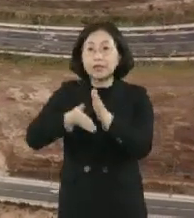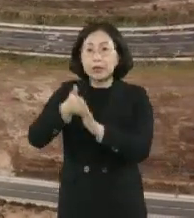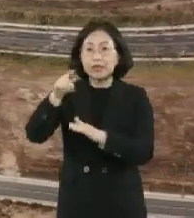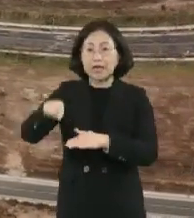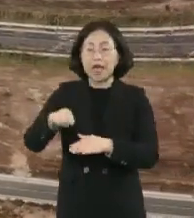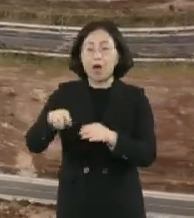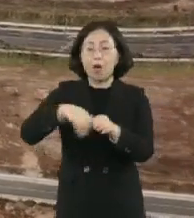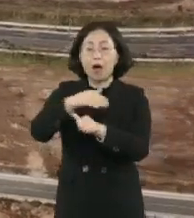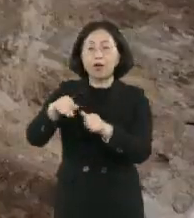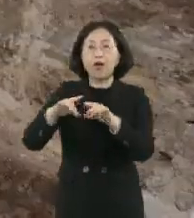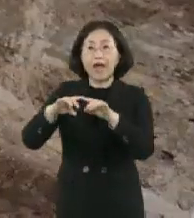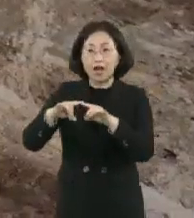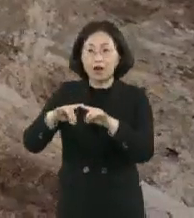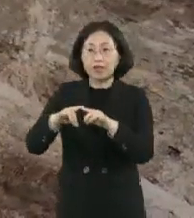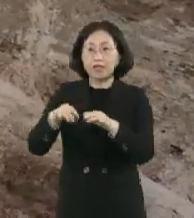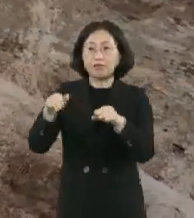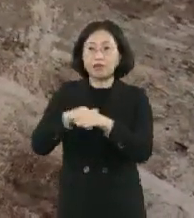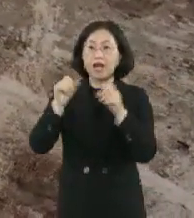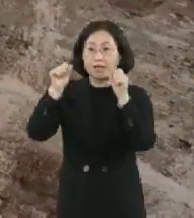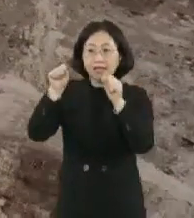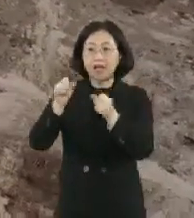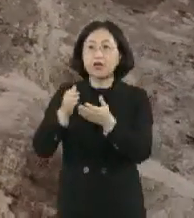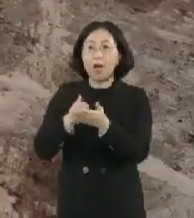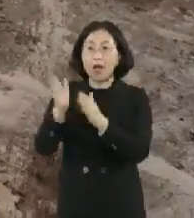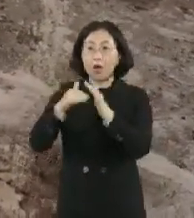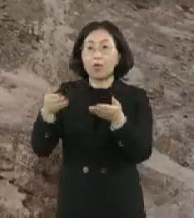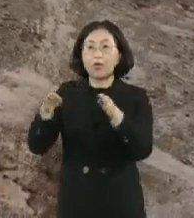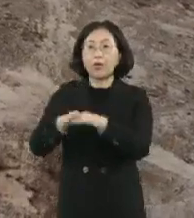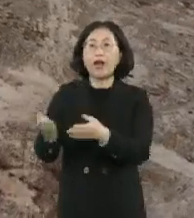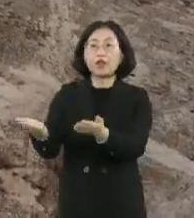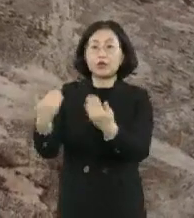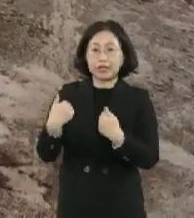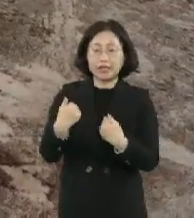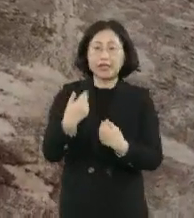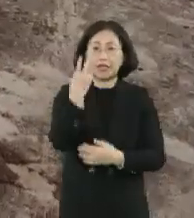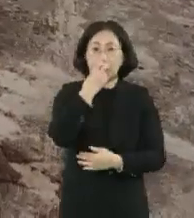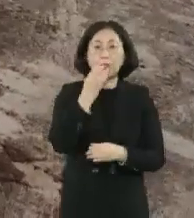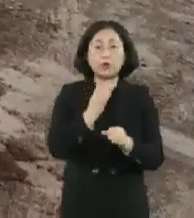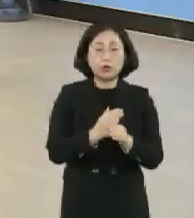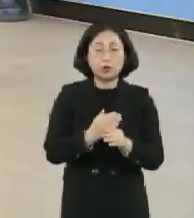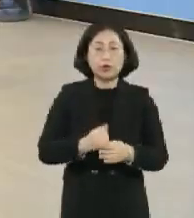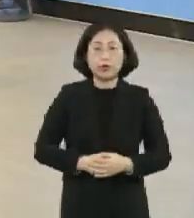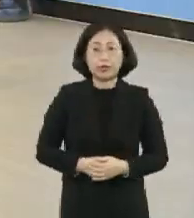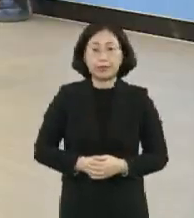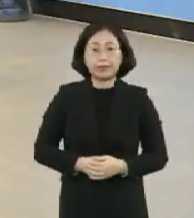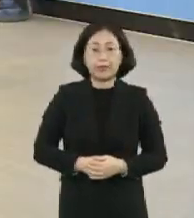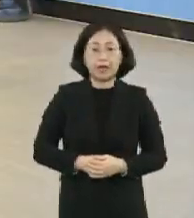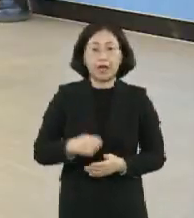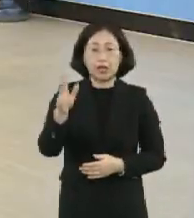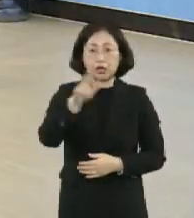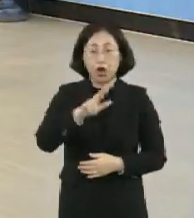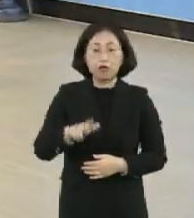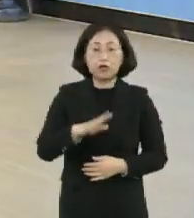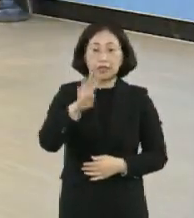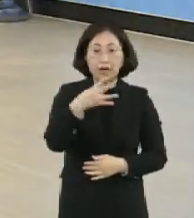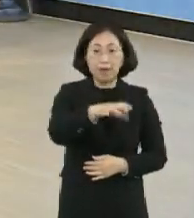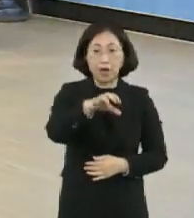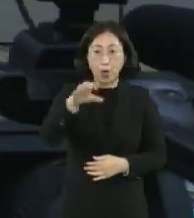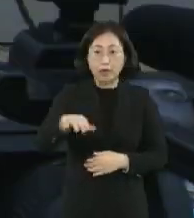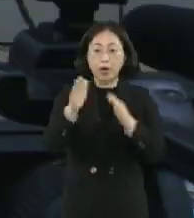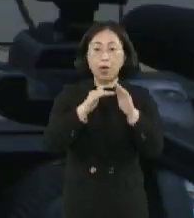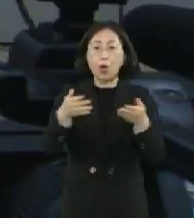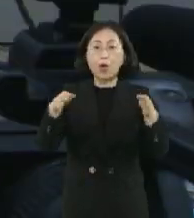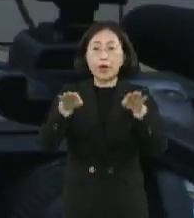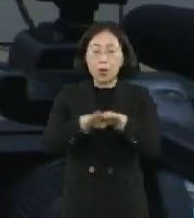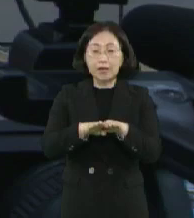환경과 에너지 문화 체육 관련 공공기관 유치 를 검토 중입니다 전국 400 고사에 공공기관